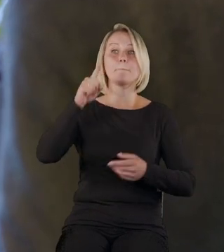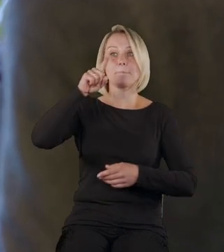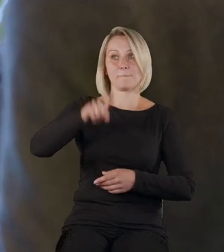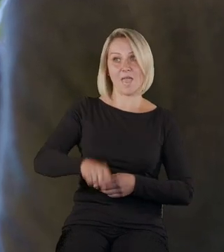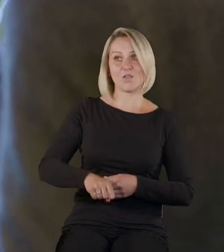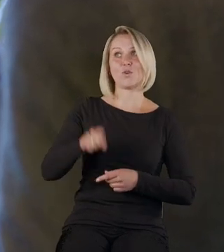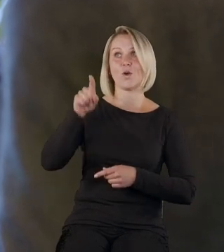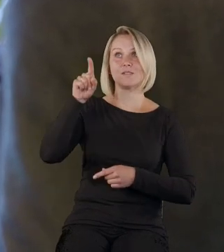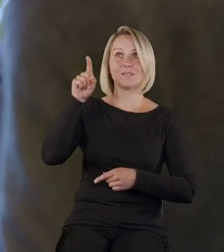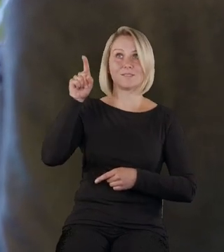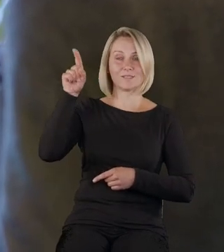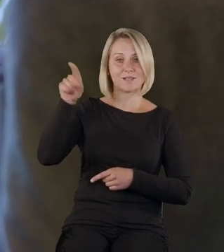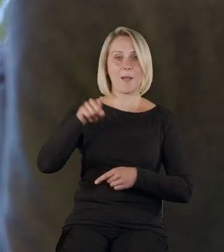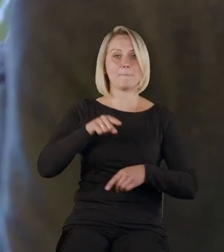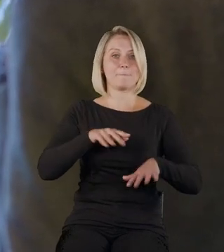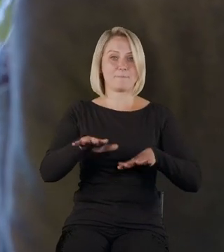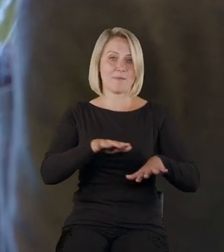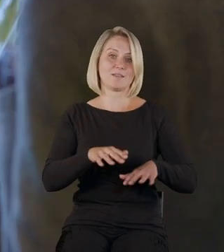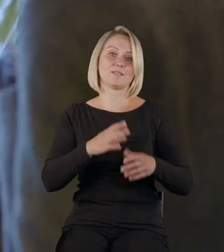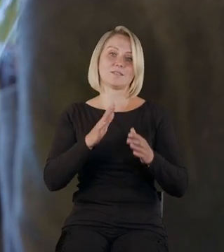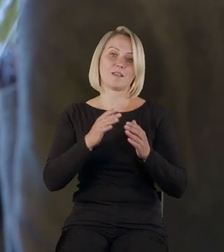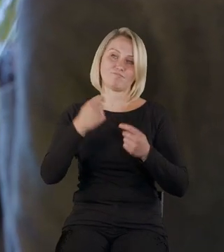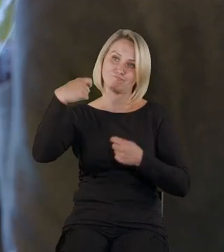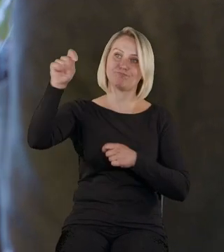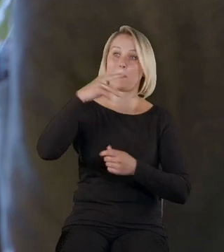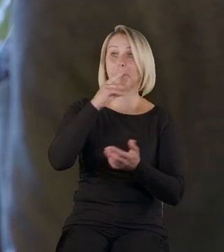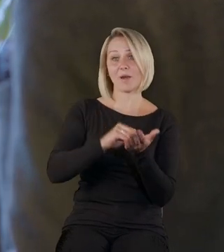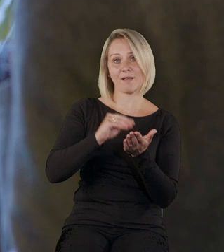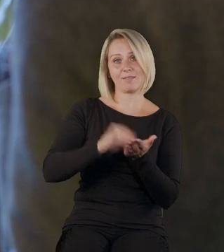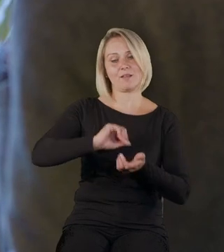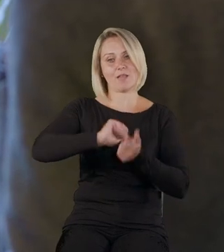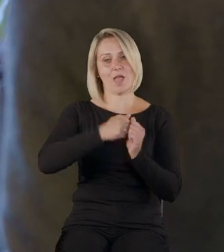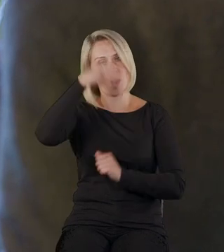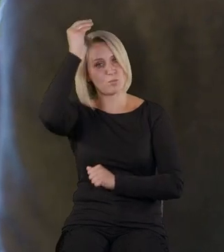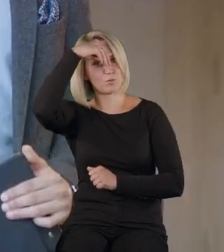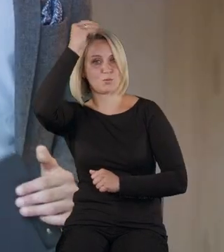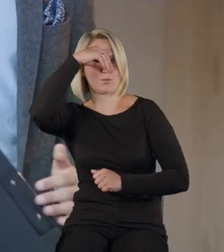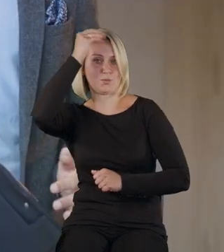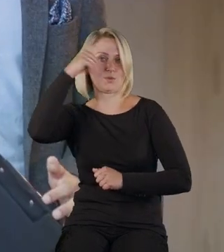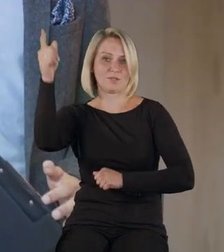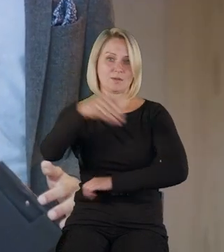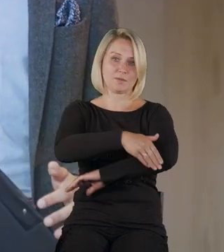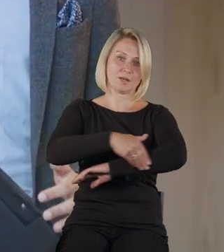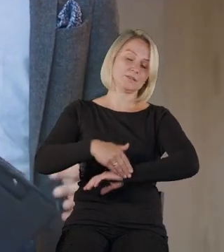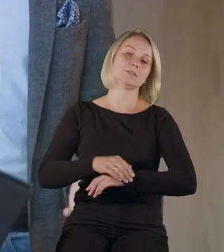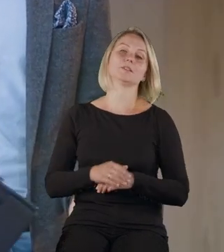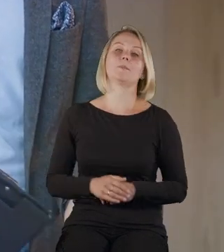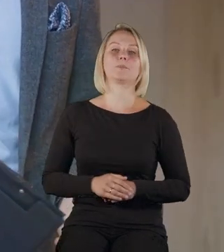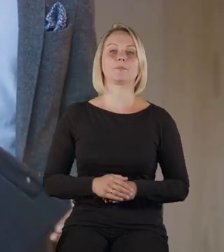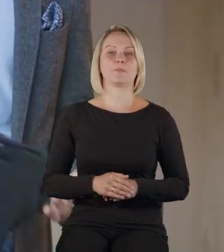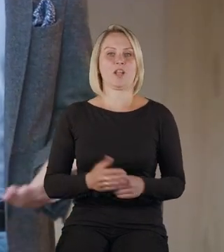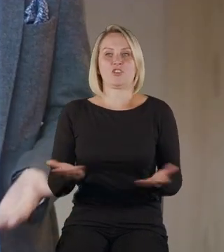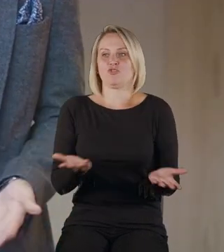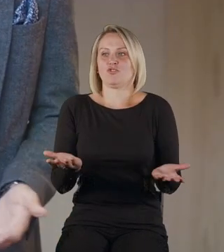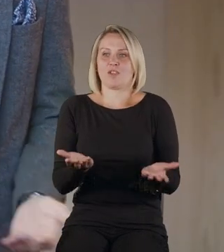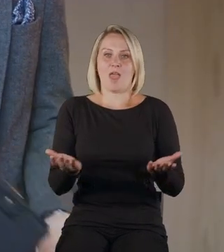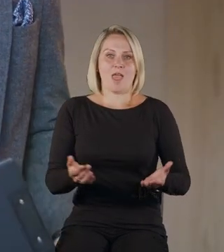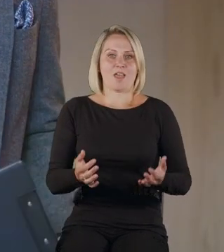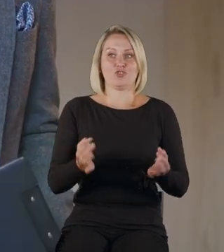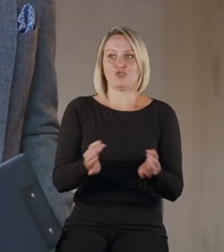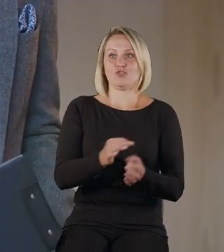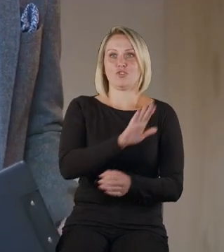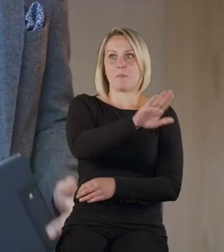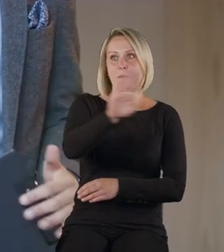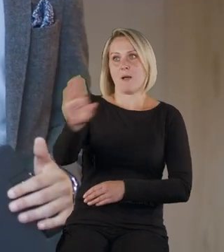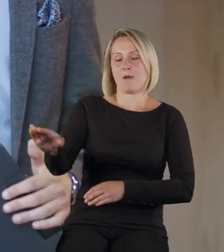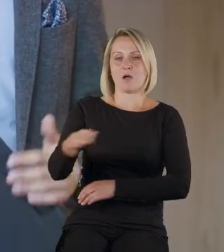miesiące spożytkować na wyjazdy, czy to na praktyki, czy na studia. Wobec tego, gdzie nasi studenci, ci obecni, jak i